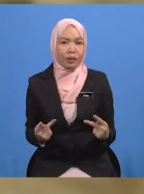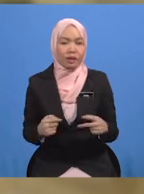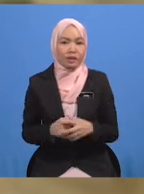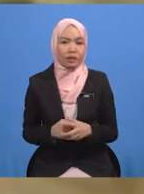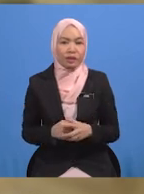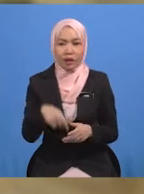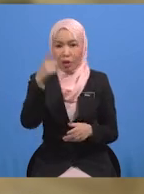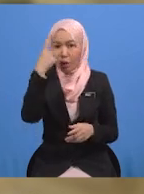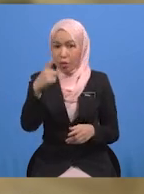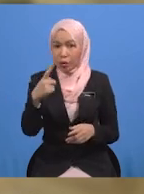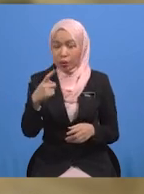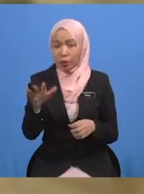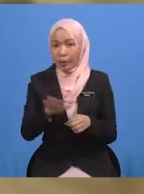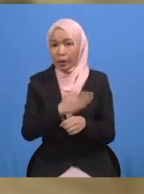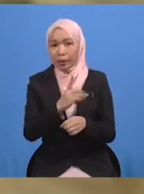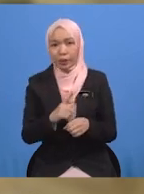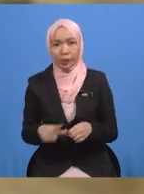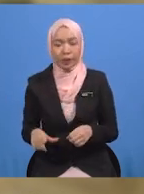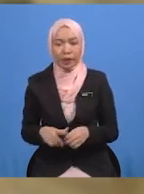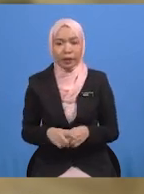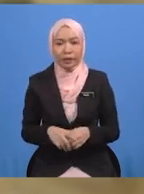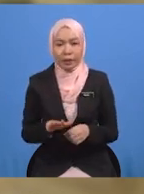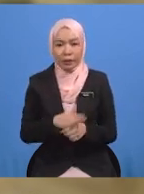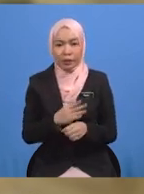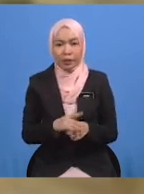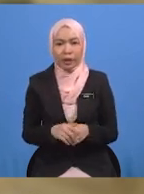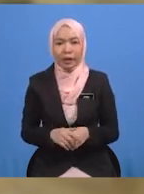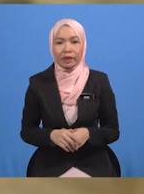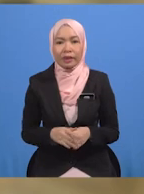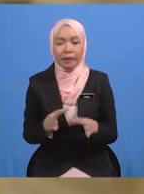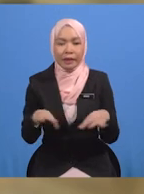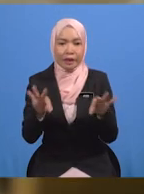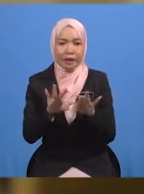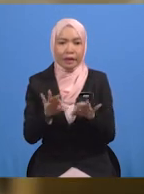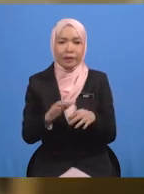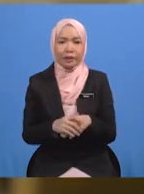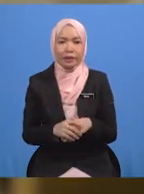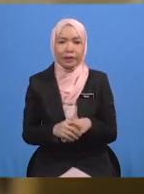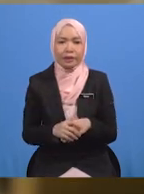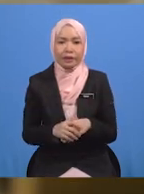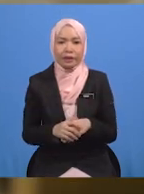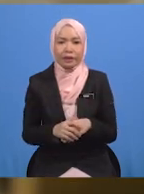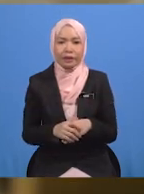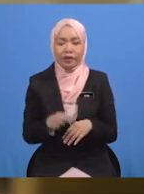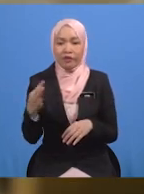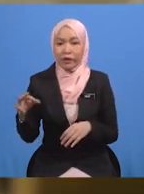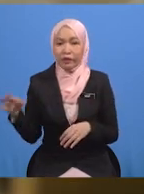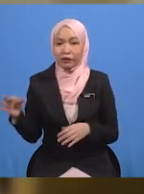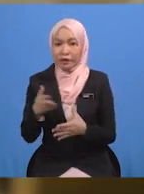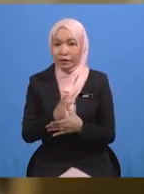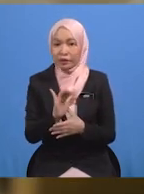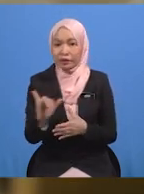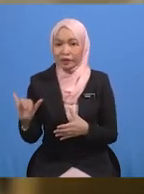mereka untuk mengaut lebih banyak keuntungan di Turki Uthmaniyah. Faktor seterusnya